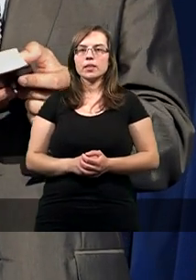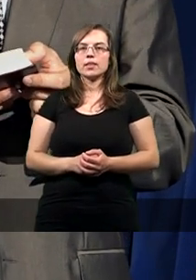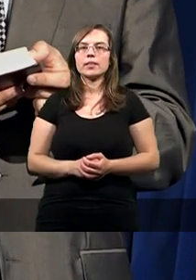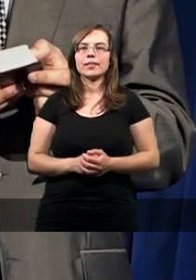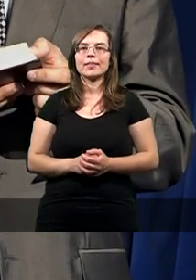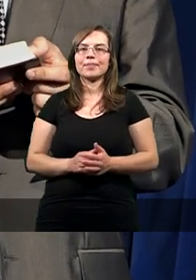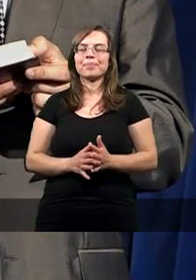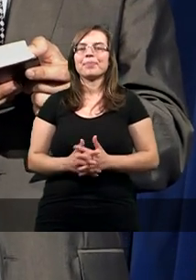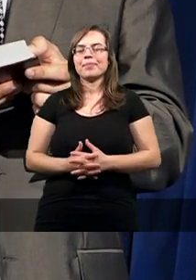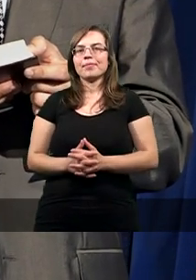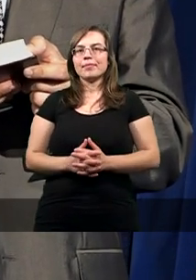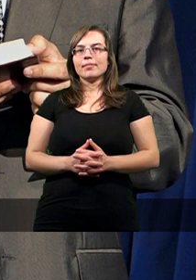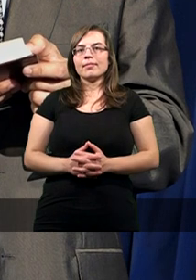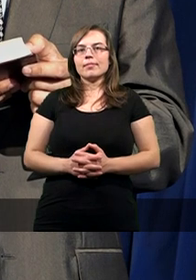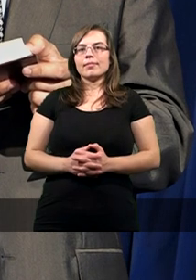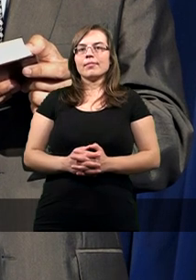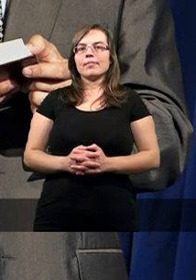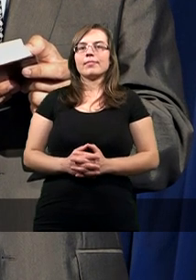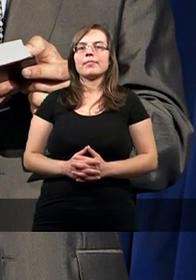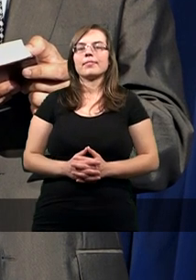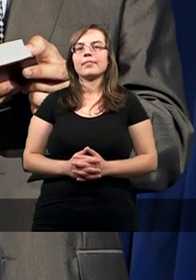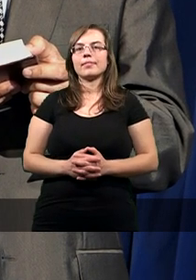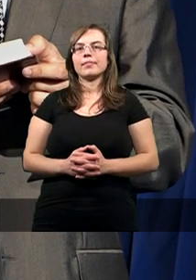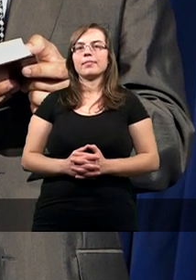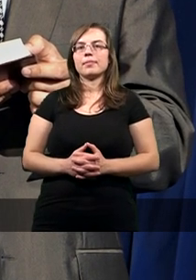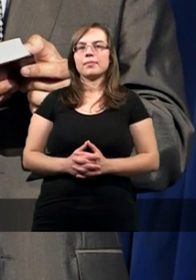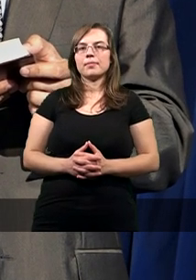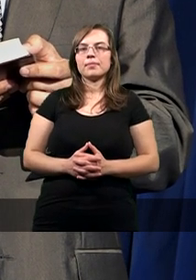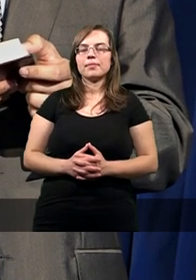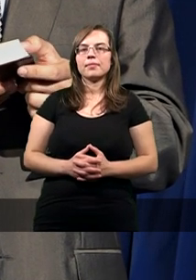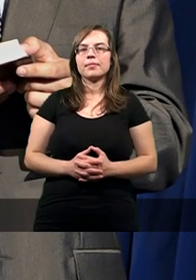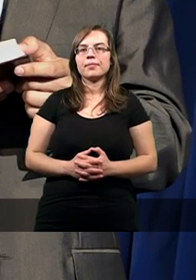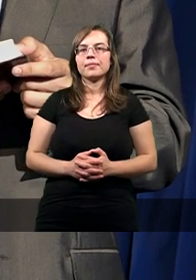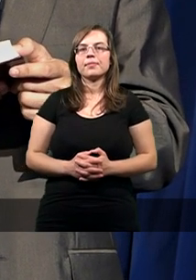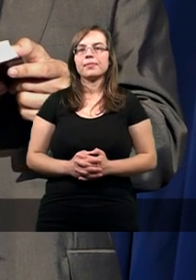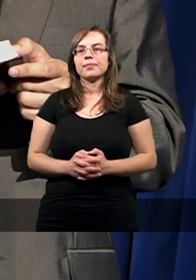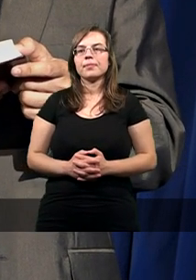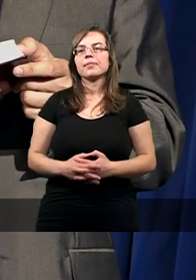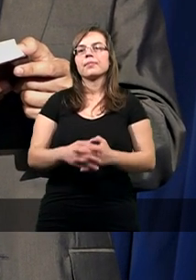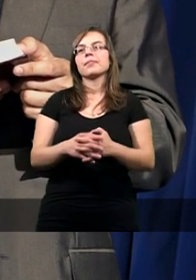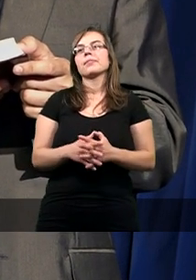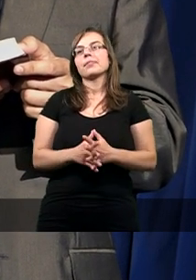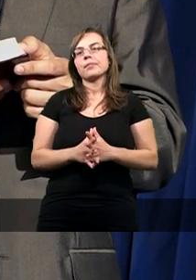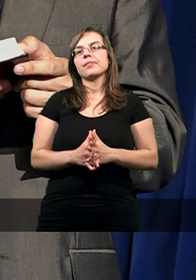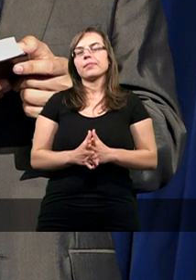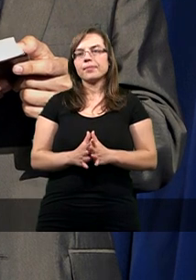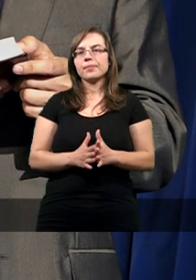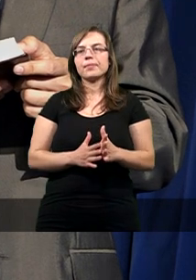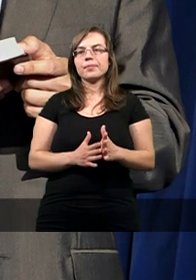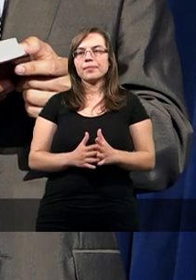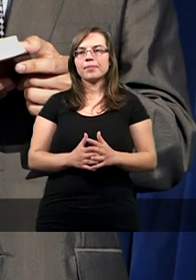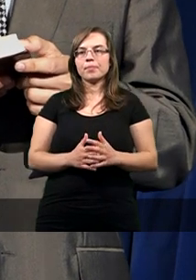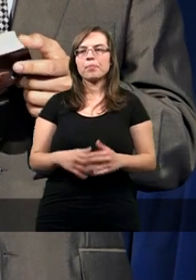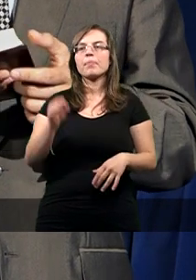himself and saw none but the woman, he said unto her, woman, where are those that accuse you? Hath no man condemned